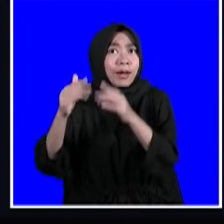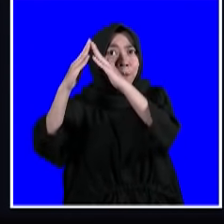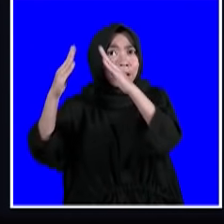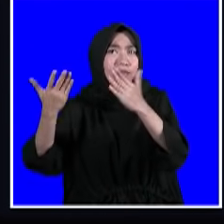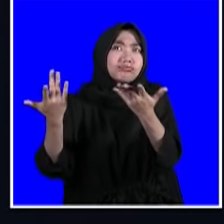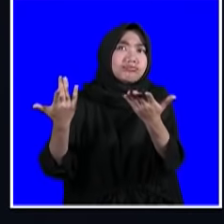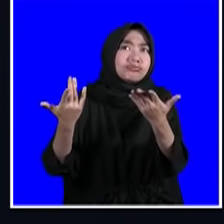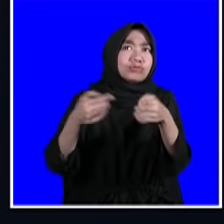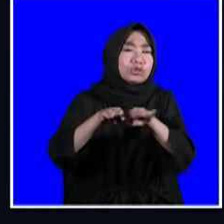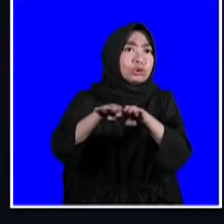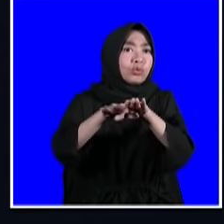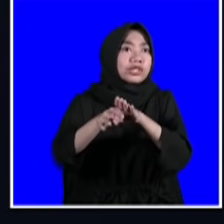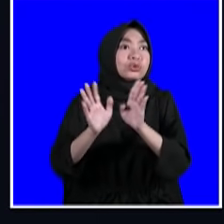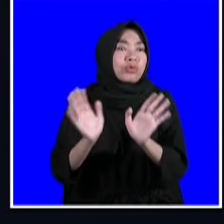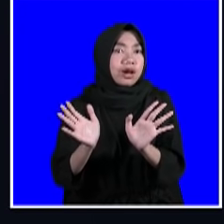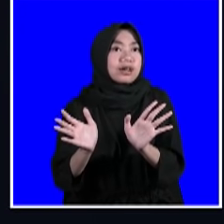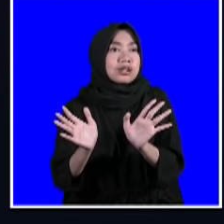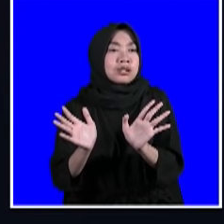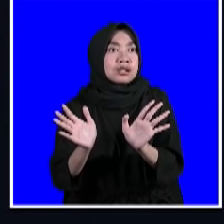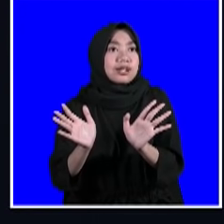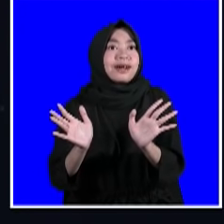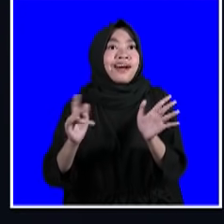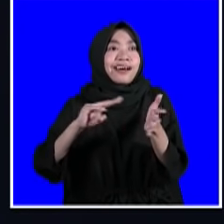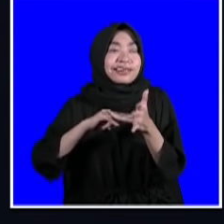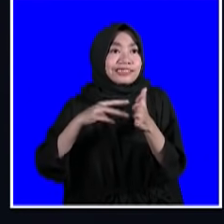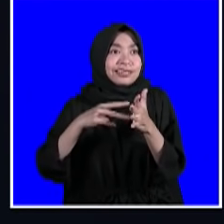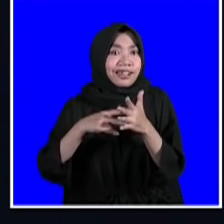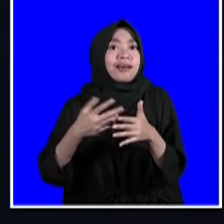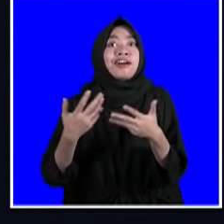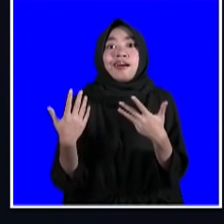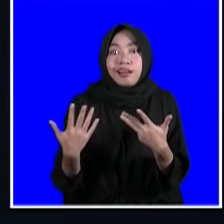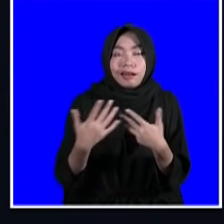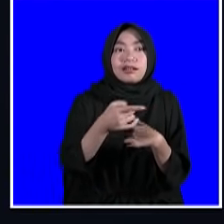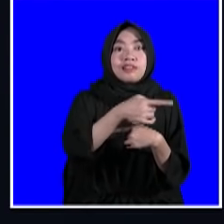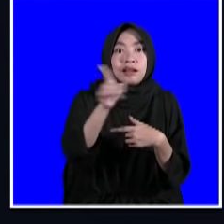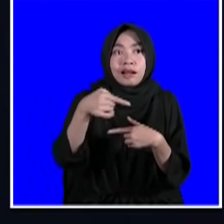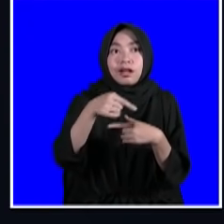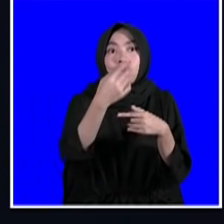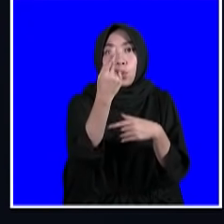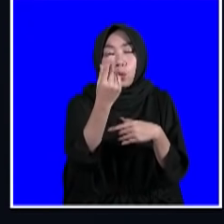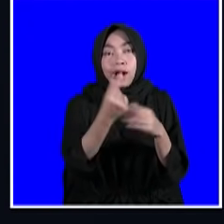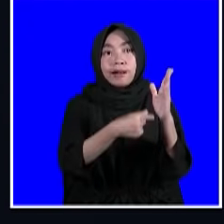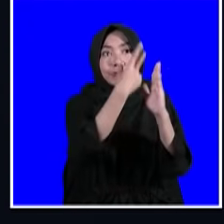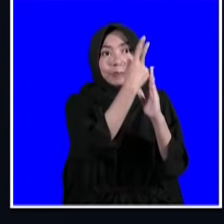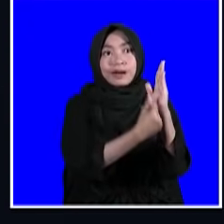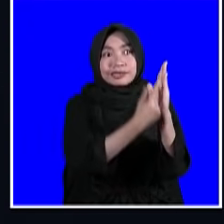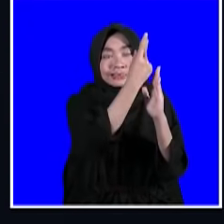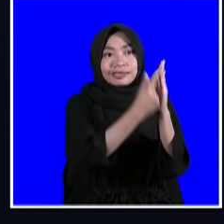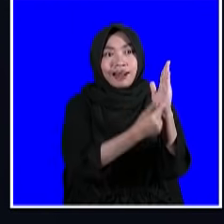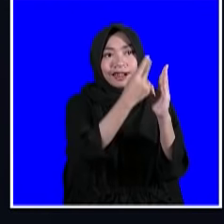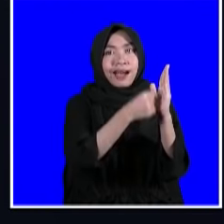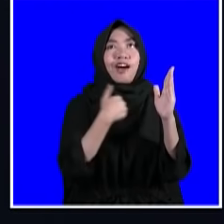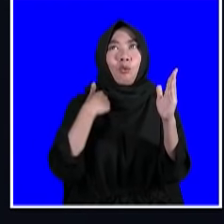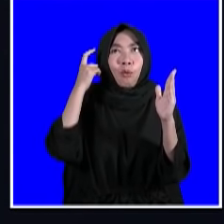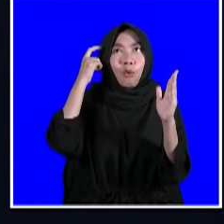rumah tadi. Nah, pada dasarnya kalau begitu, dalam perencanaan keuangan, kita berinvestasi dengan